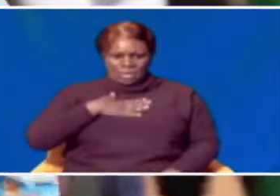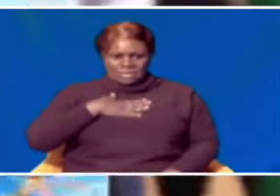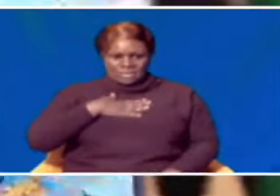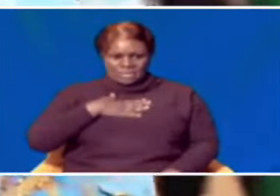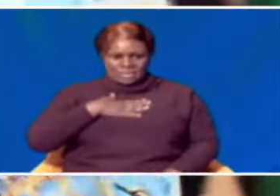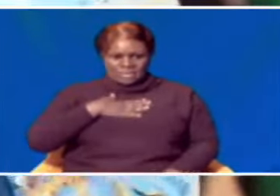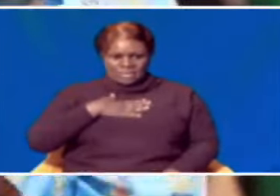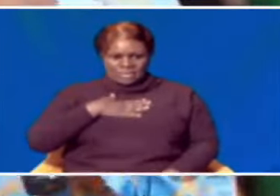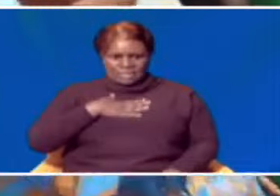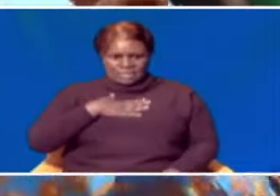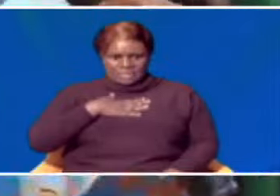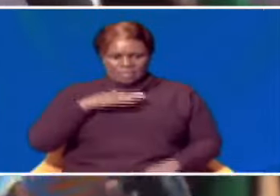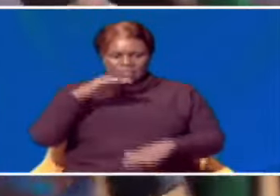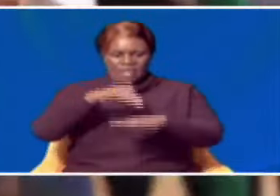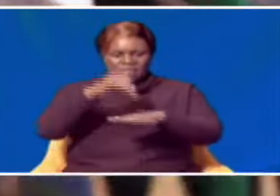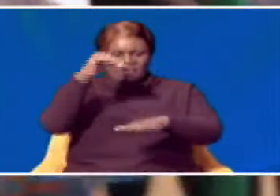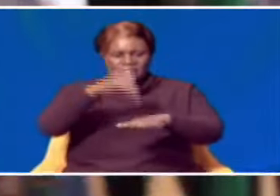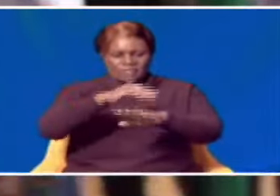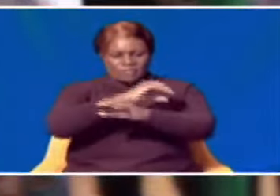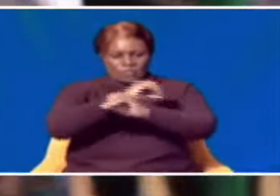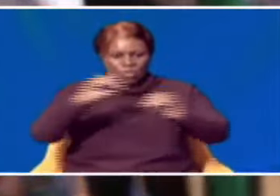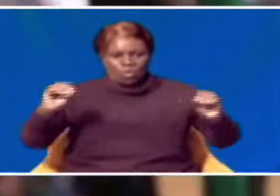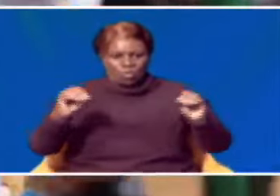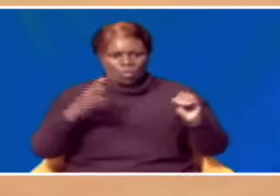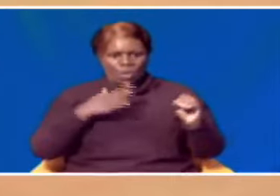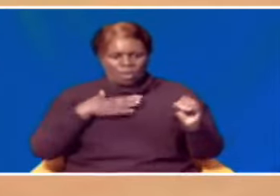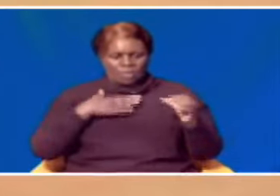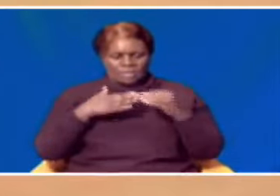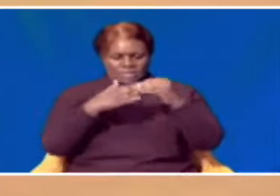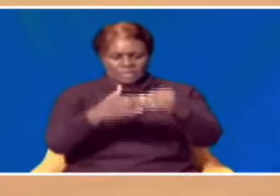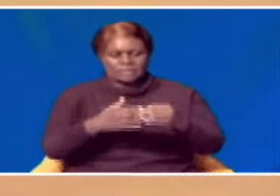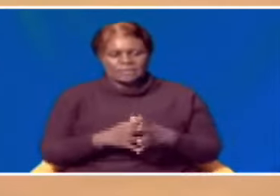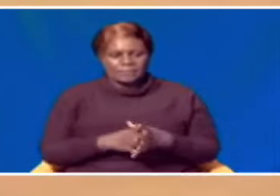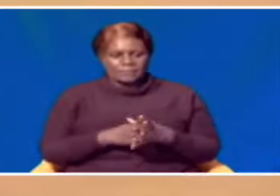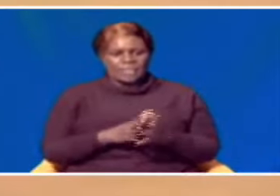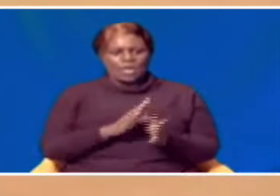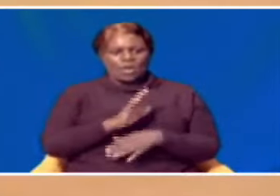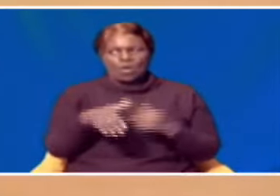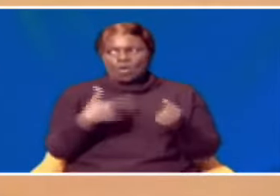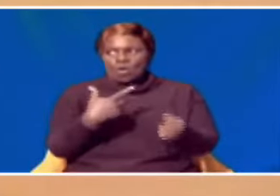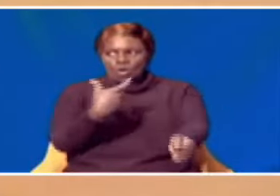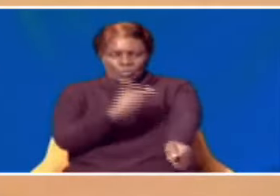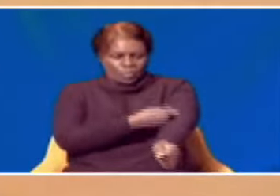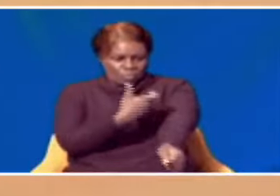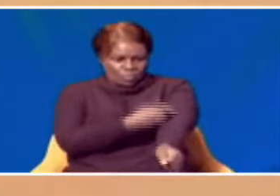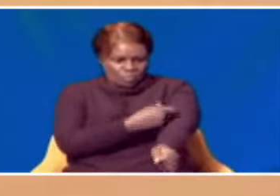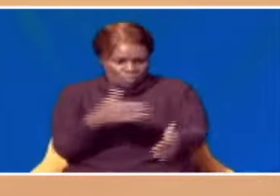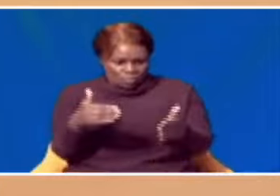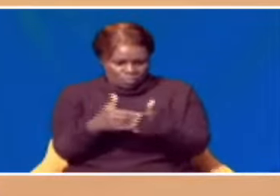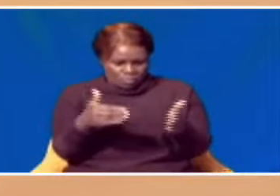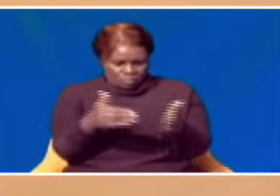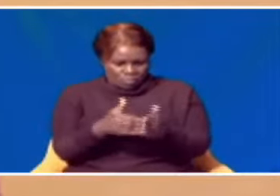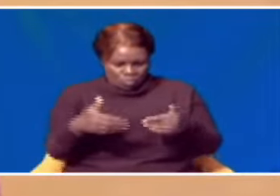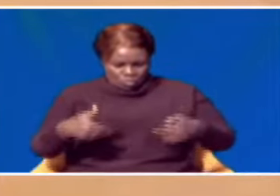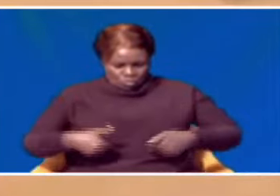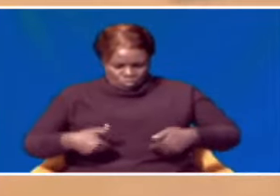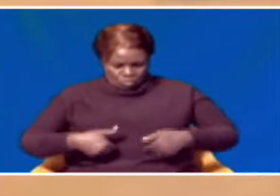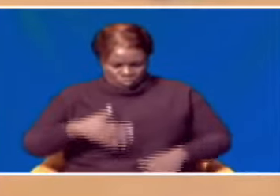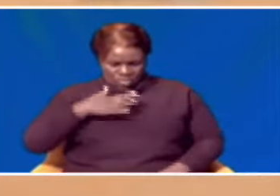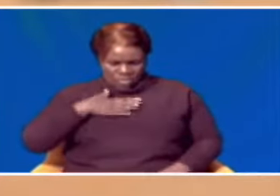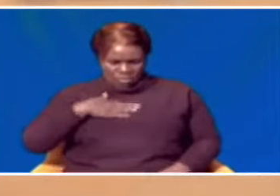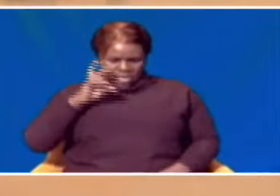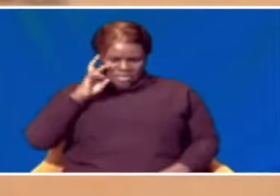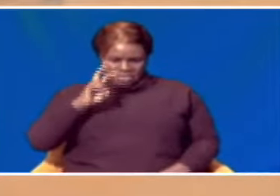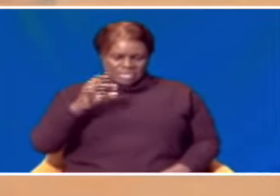Kenya asituingilie kabisa katika uongozi wetu. Bali haya madawa yote ya kulevya ambayo yanalemaza vijana wetu,